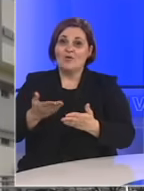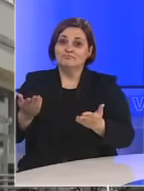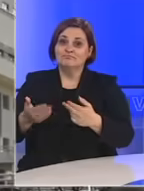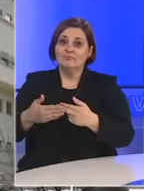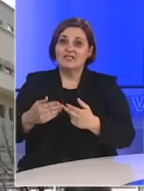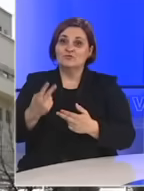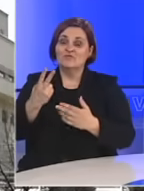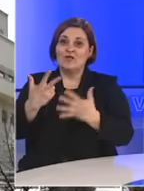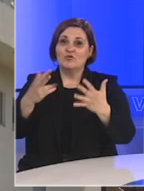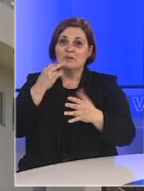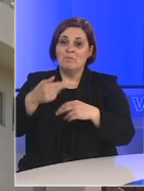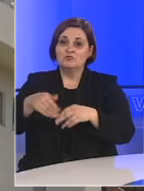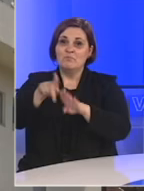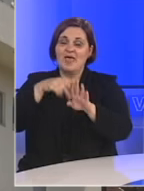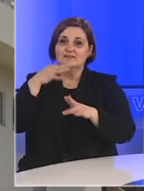vremena?